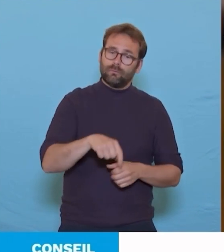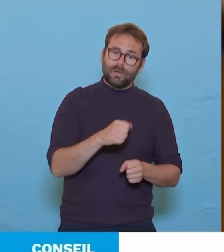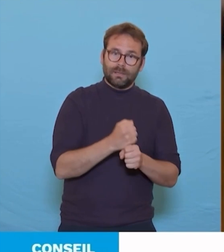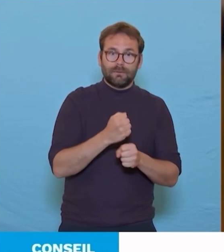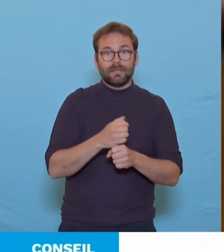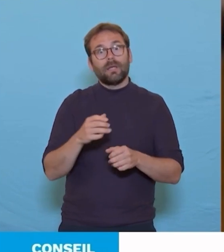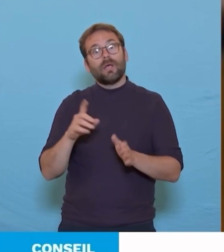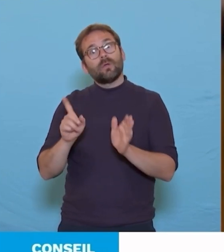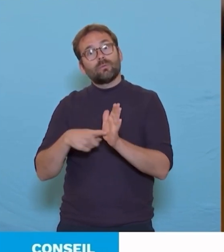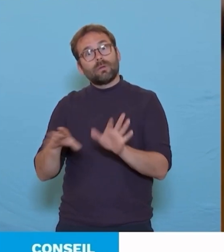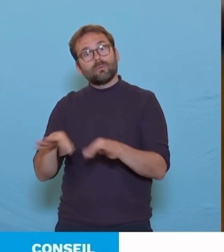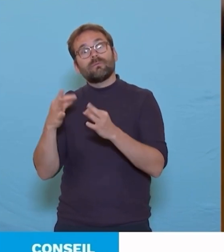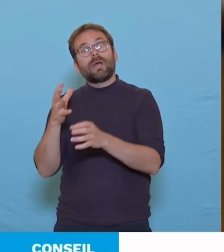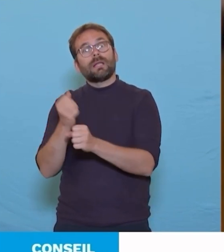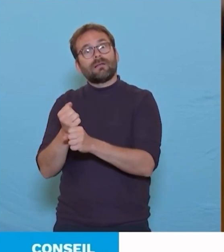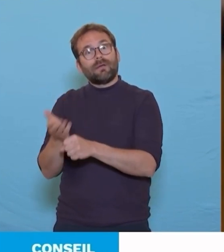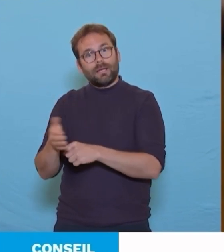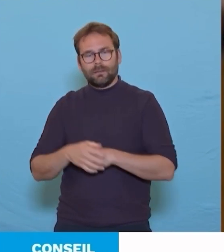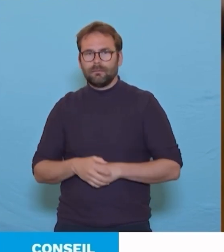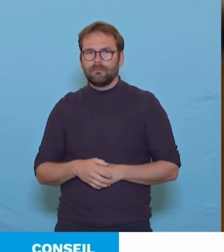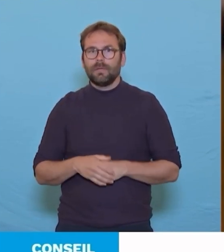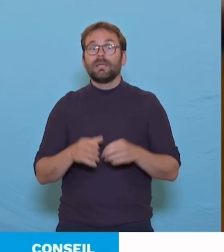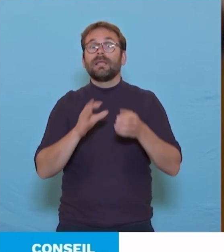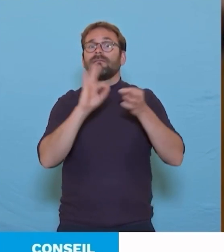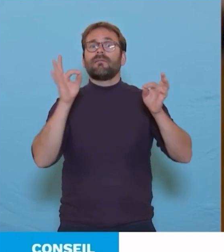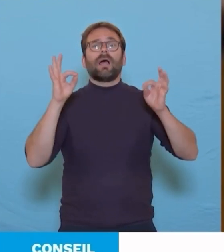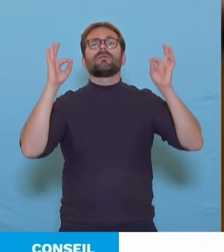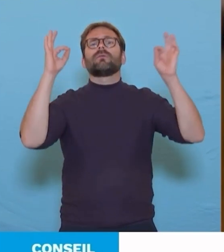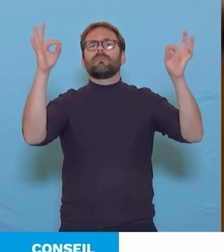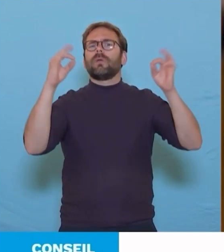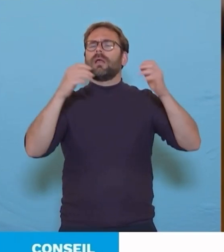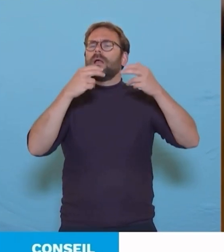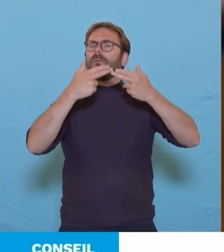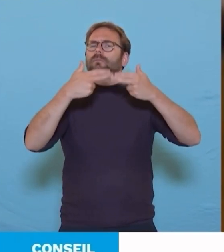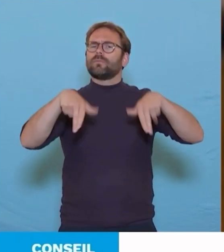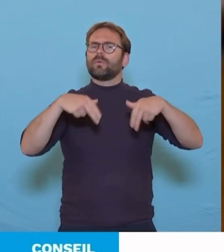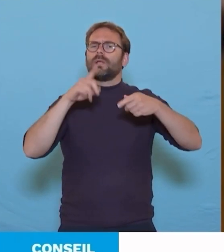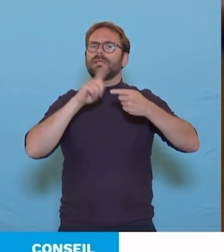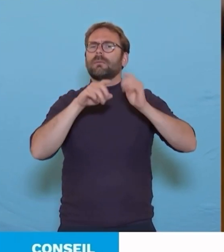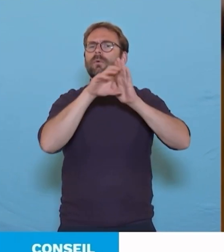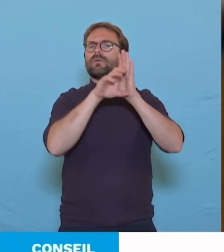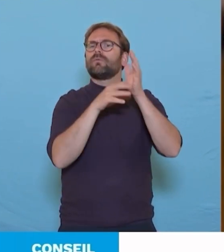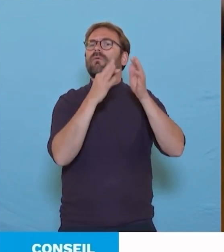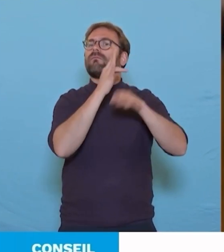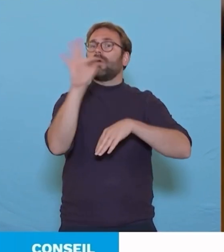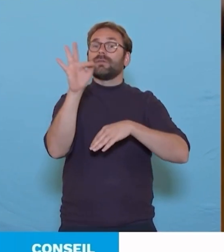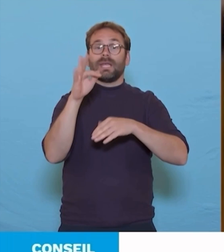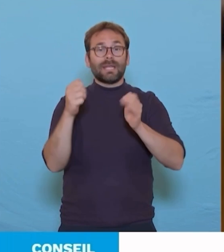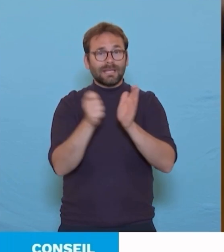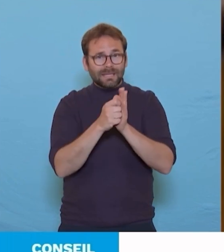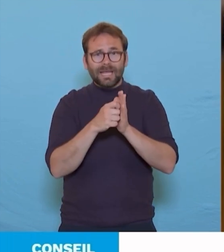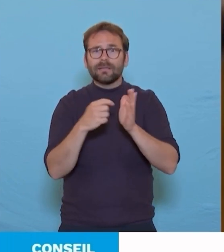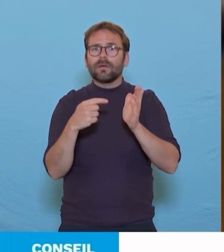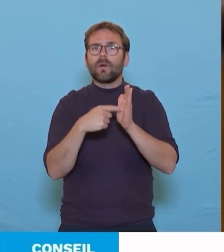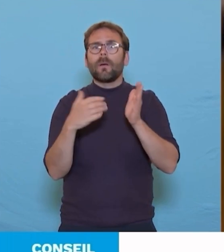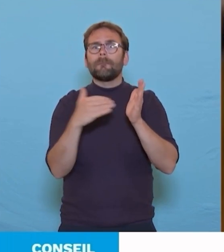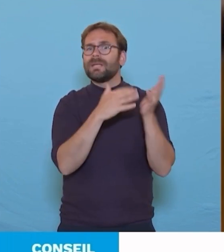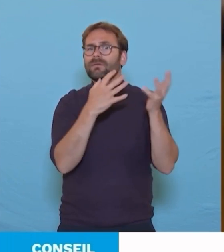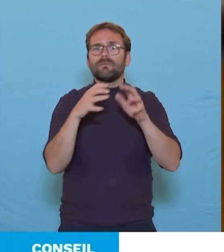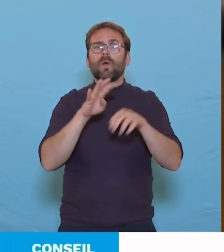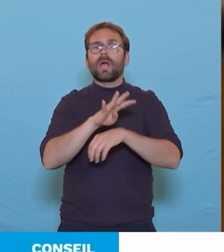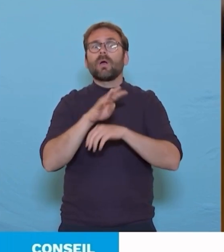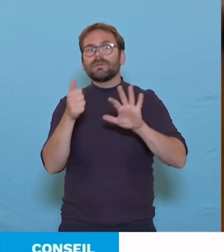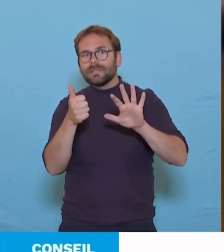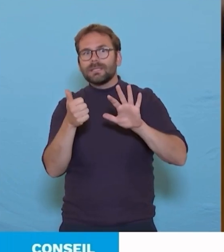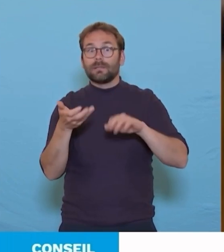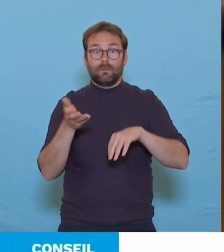emploi. Donc cette phrase qui figure dans le préambule de la Constitution française date de 1946. Et pourtant, force est